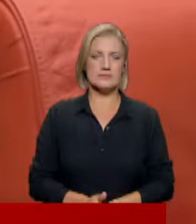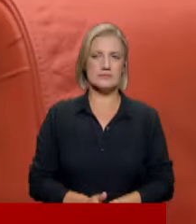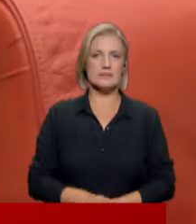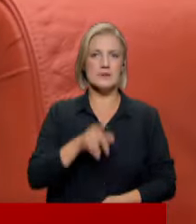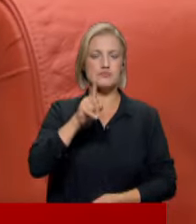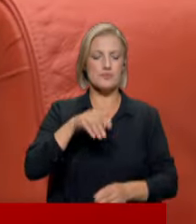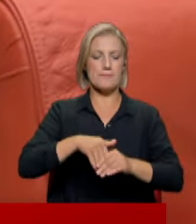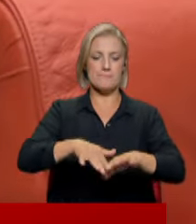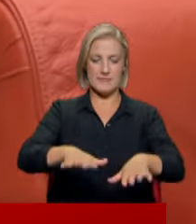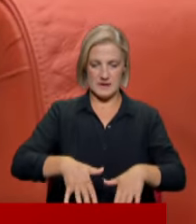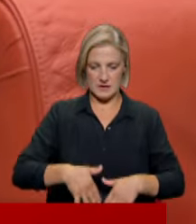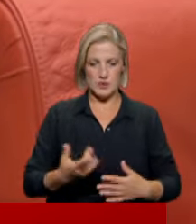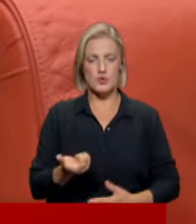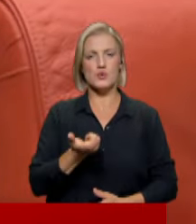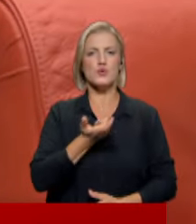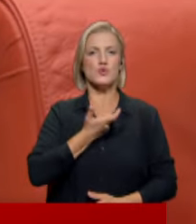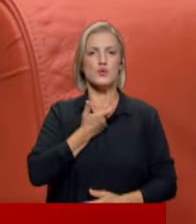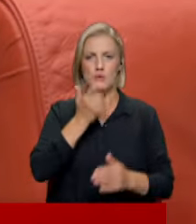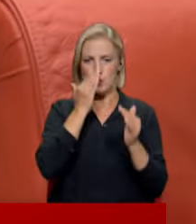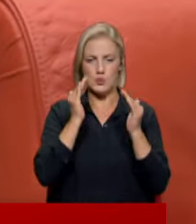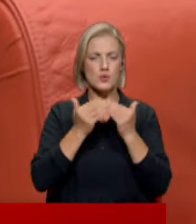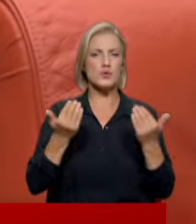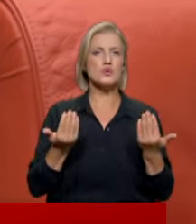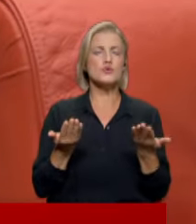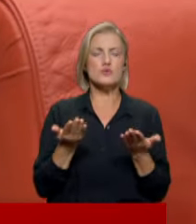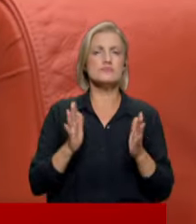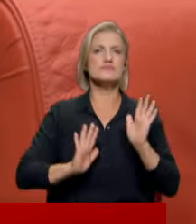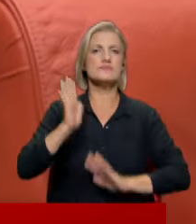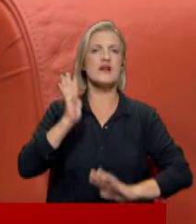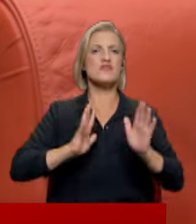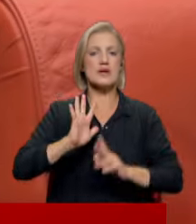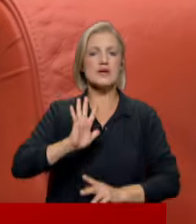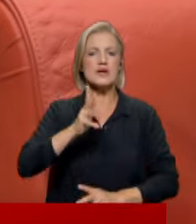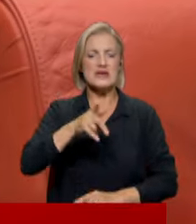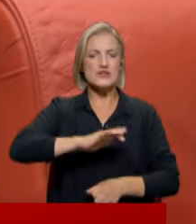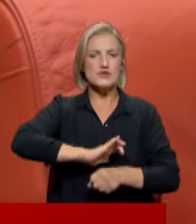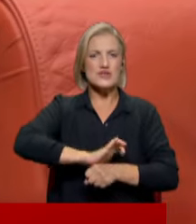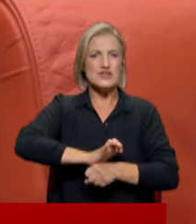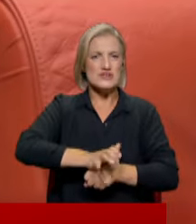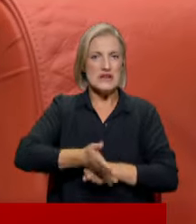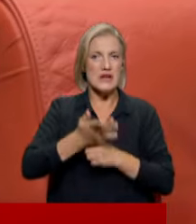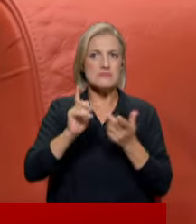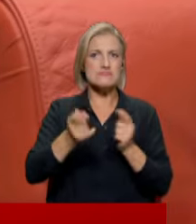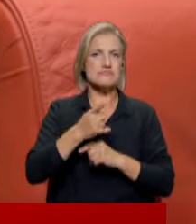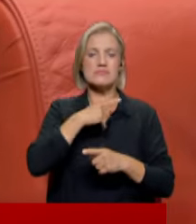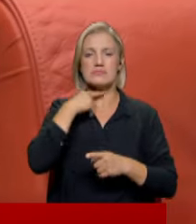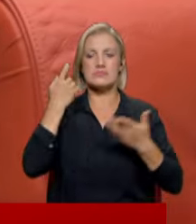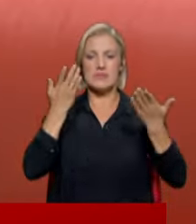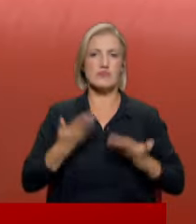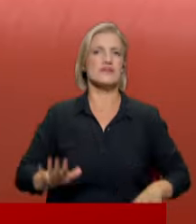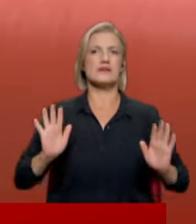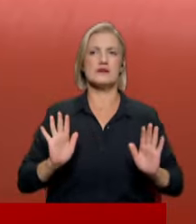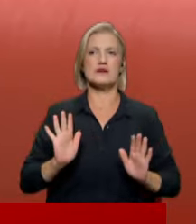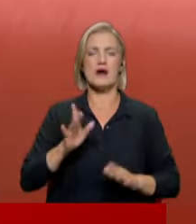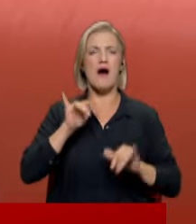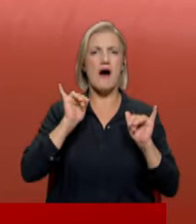Bu meclisin hukukuna uygun davranışlarla aşılabilecek şeylerin şiddete sürüklenmesi asla kabul edilebilir değil.